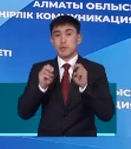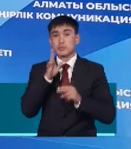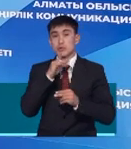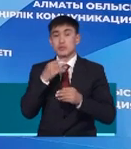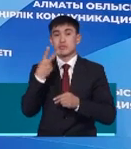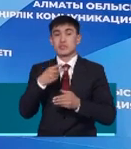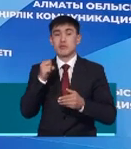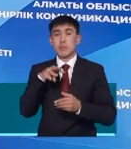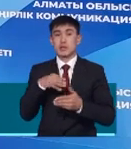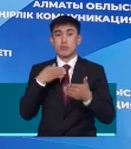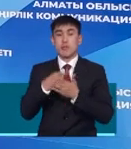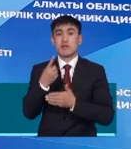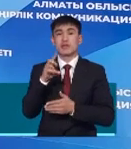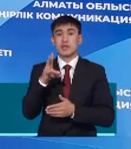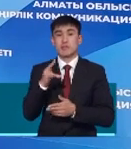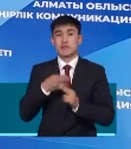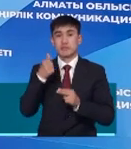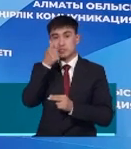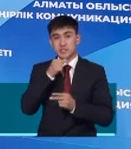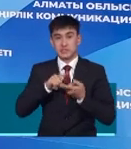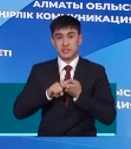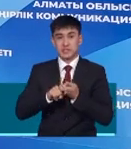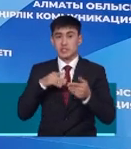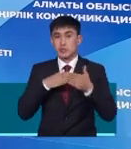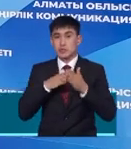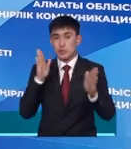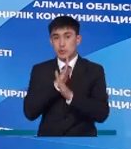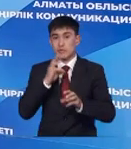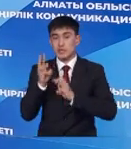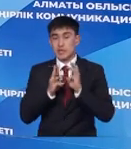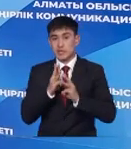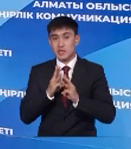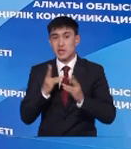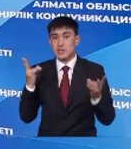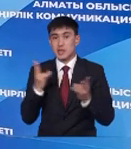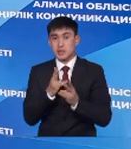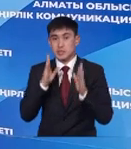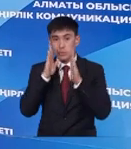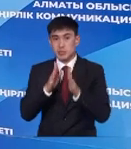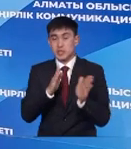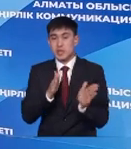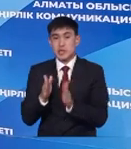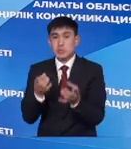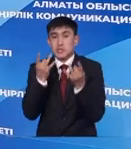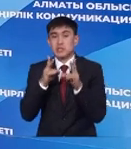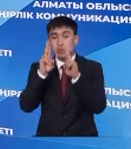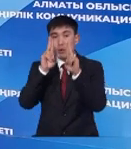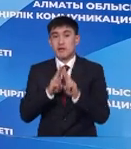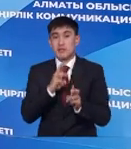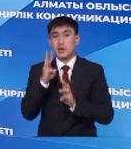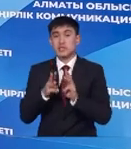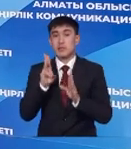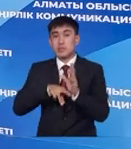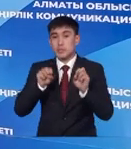с 20 марта по 1 ноября. В этой связи для недопущения природных возгораний необходимо соблюдать ряд элементарных правил